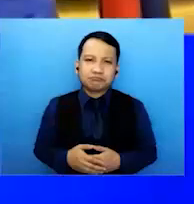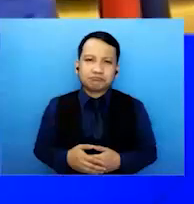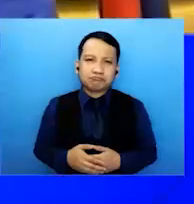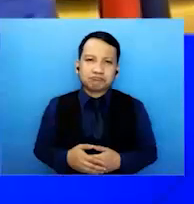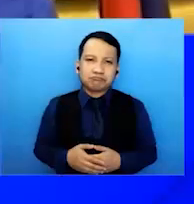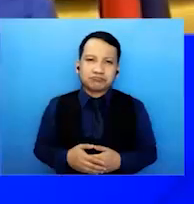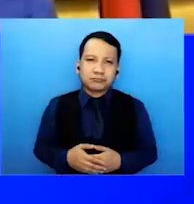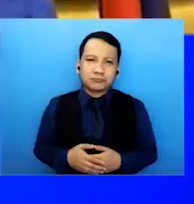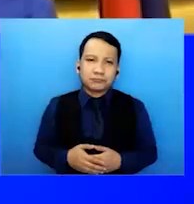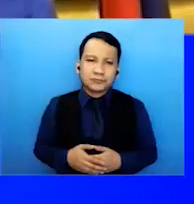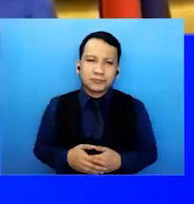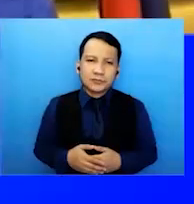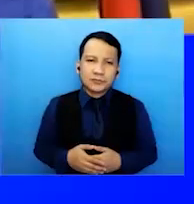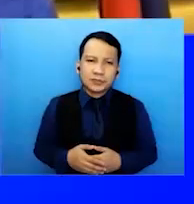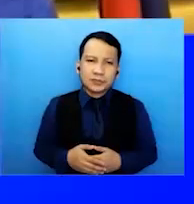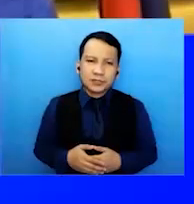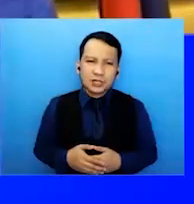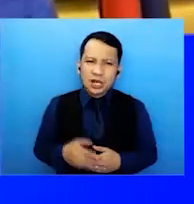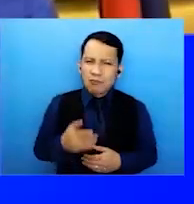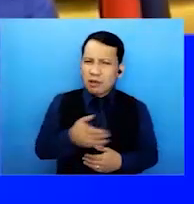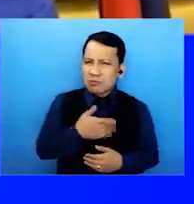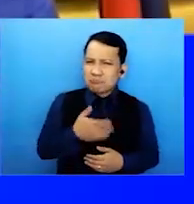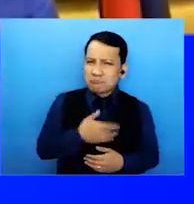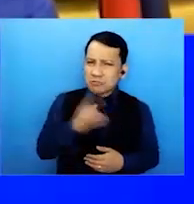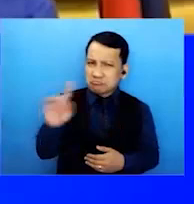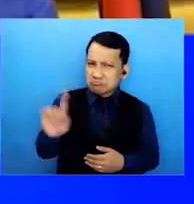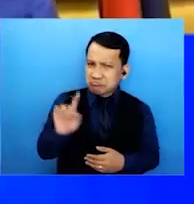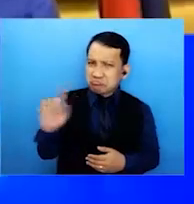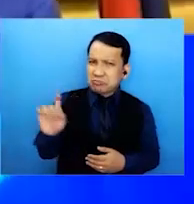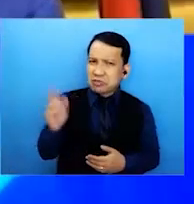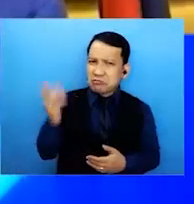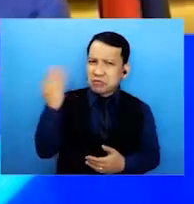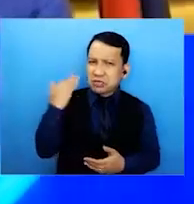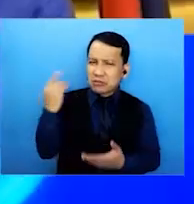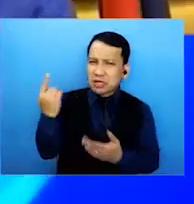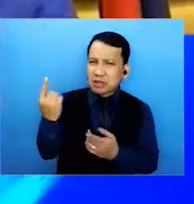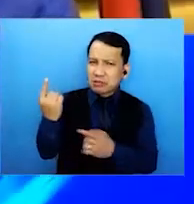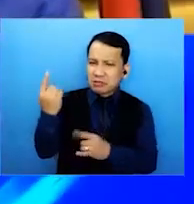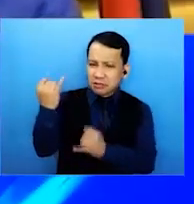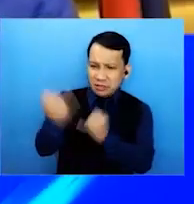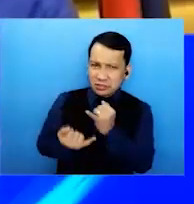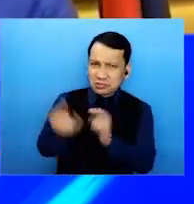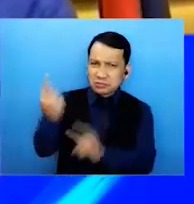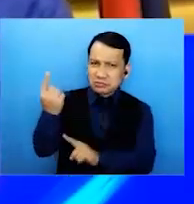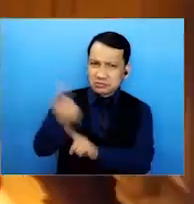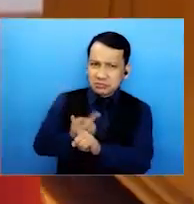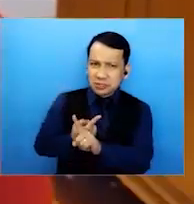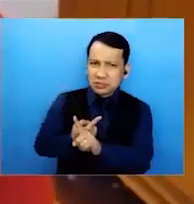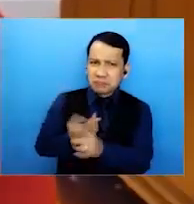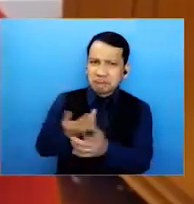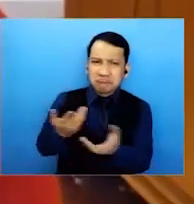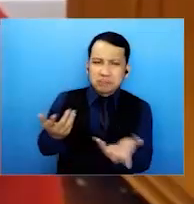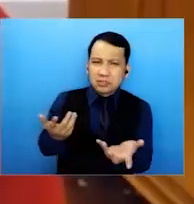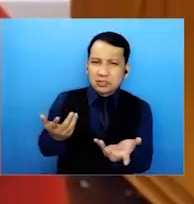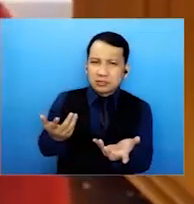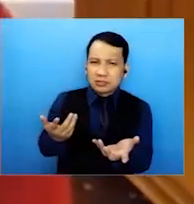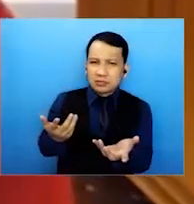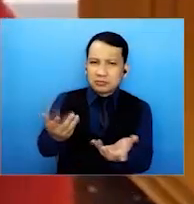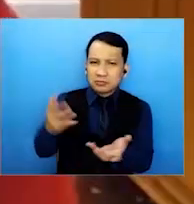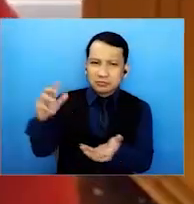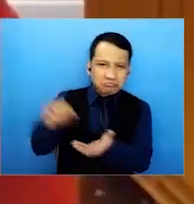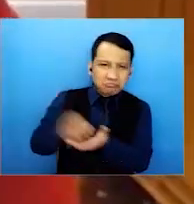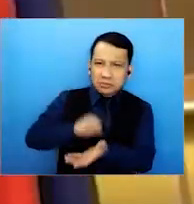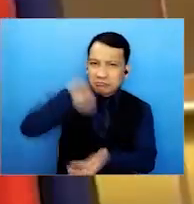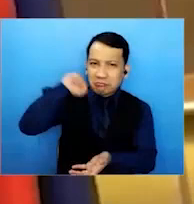Ano bang naging reaksyon niyo nitong mga huling buwan na para kayong itinapon,